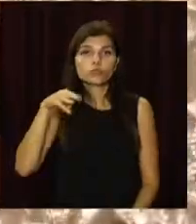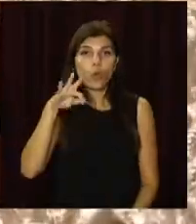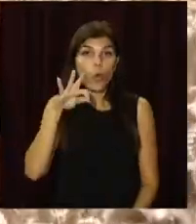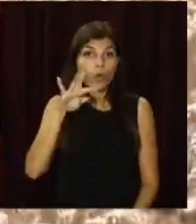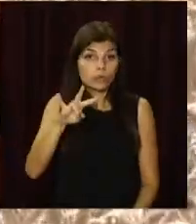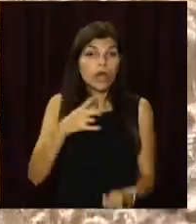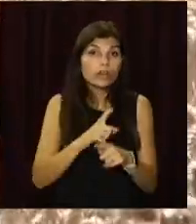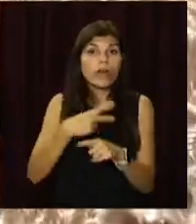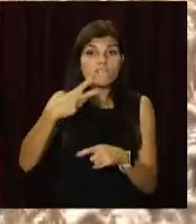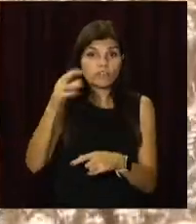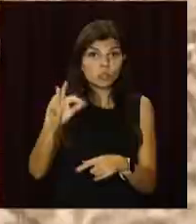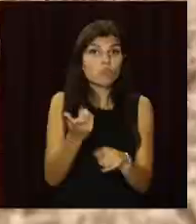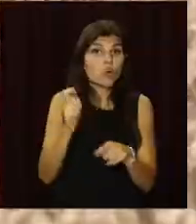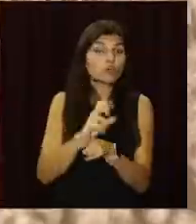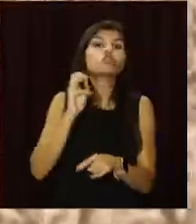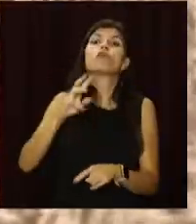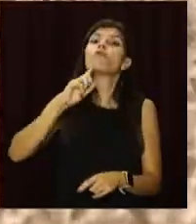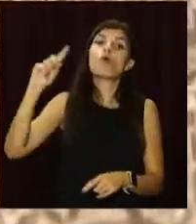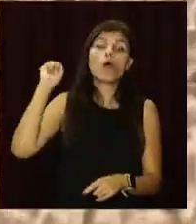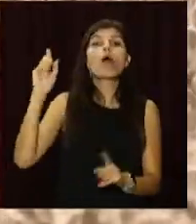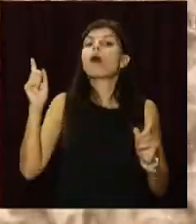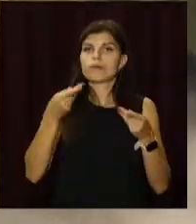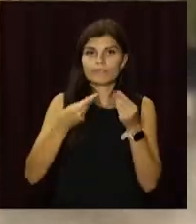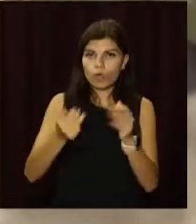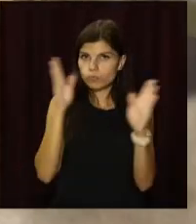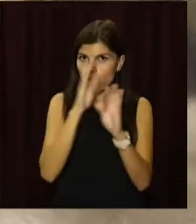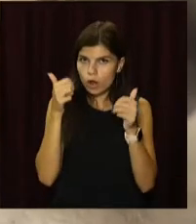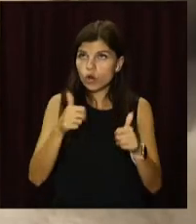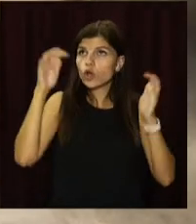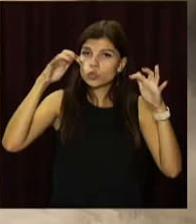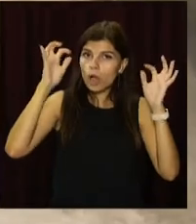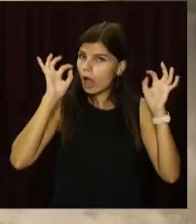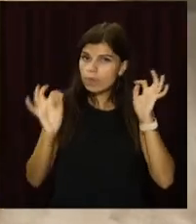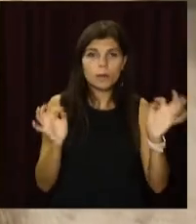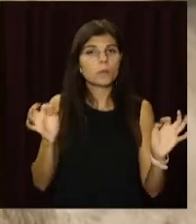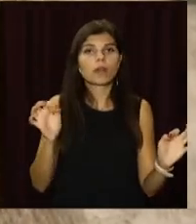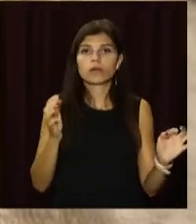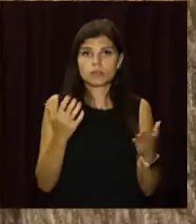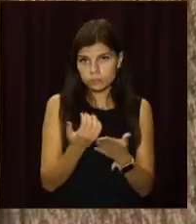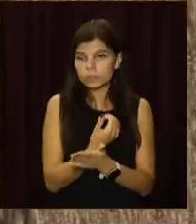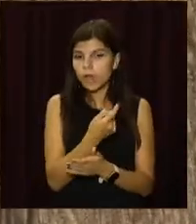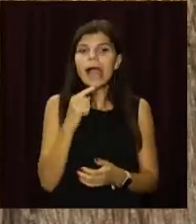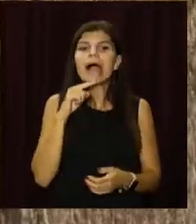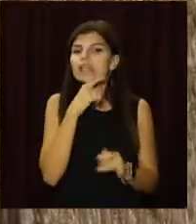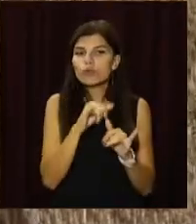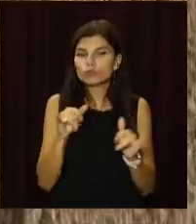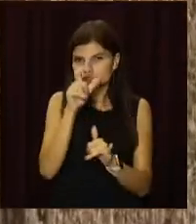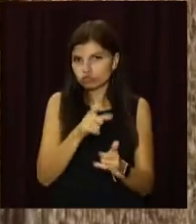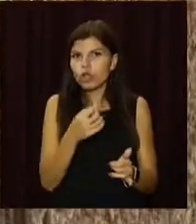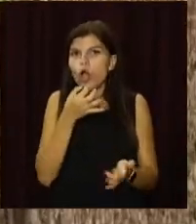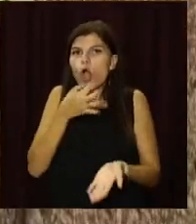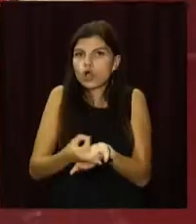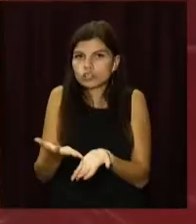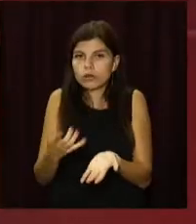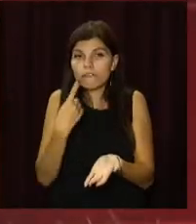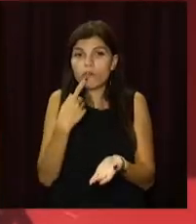20% більше, ніж торік. Цьому посприяла погода. Зокрема, достатня кількість опадів розповіли в обласному департаменті економічного розвитку. Загалом